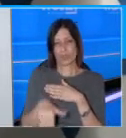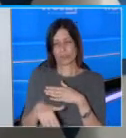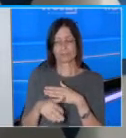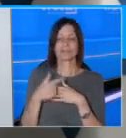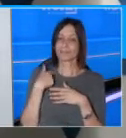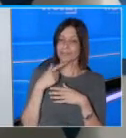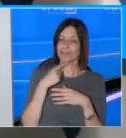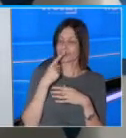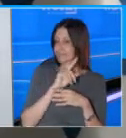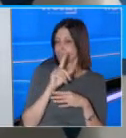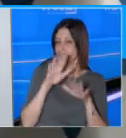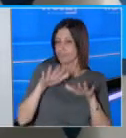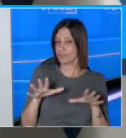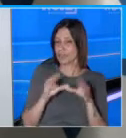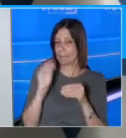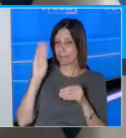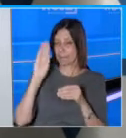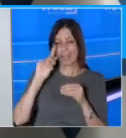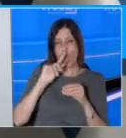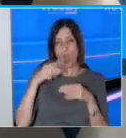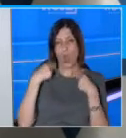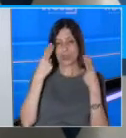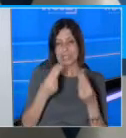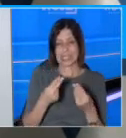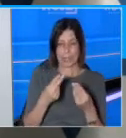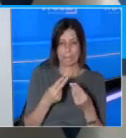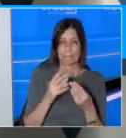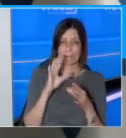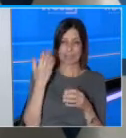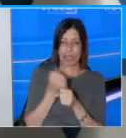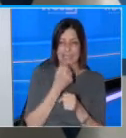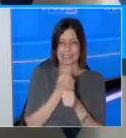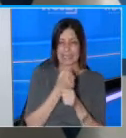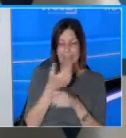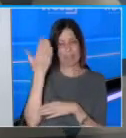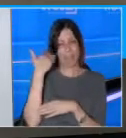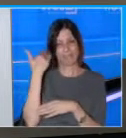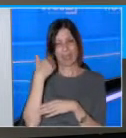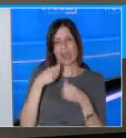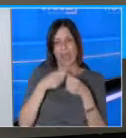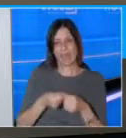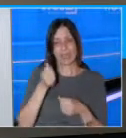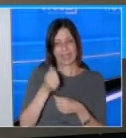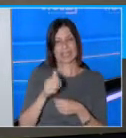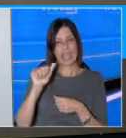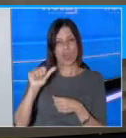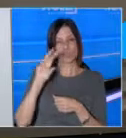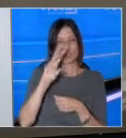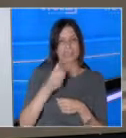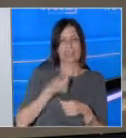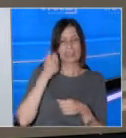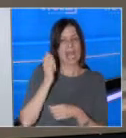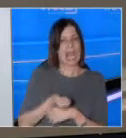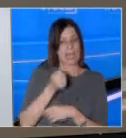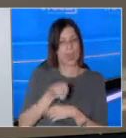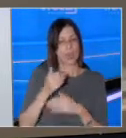לא תשבו תחת נתניהו, לא חוזרים על מה שעשיתם בעבר. חבר הכנסת אלון שוסטר, שר החקלאות ופיתוח